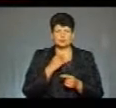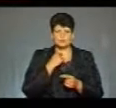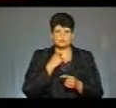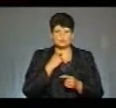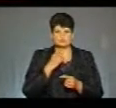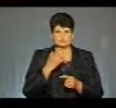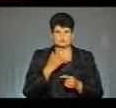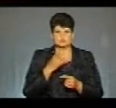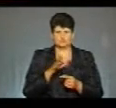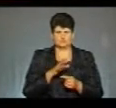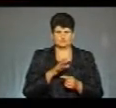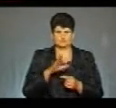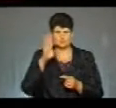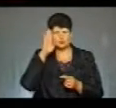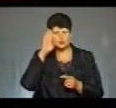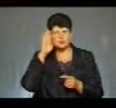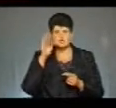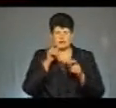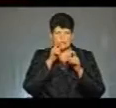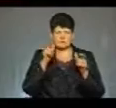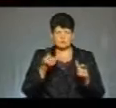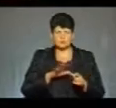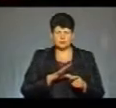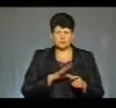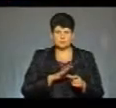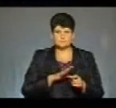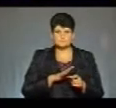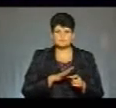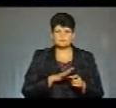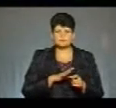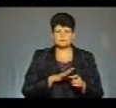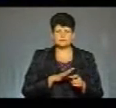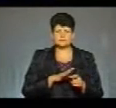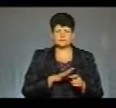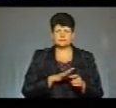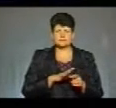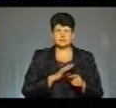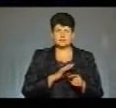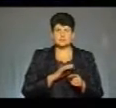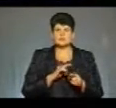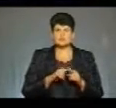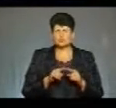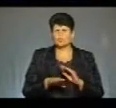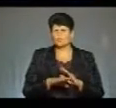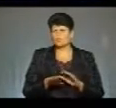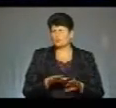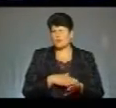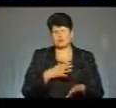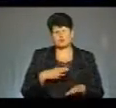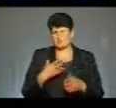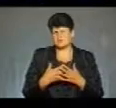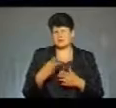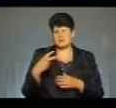мужський крик і повиходило, і тут вже. Швидки довго чекали, хвилин